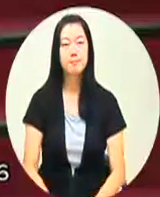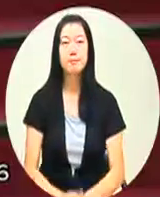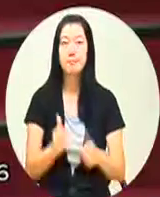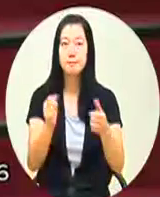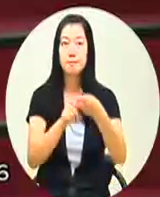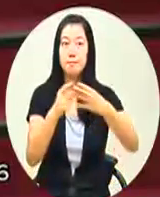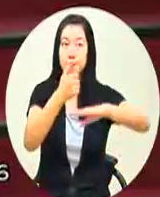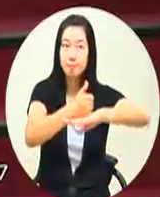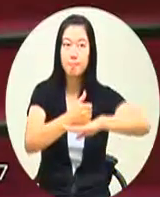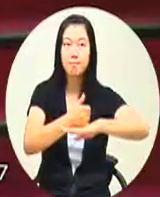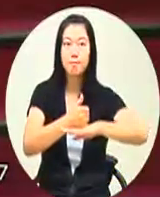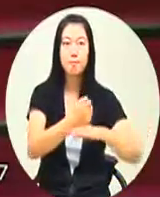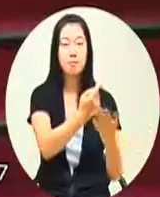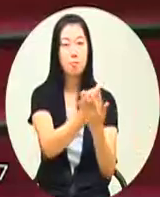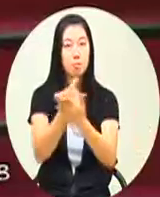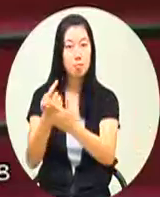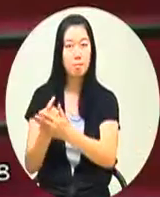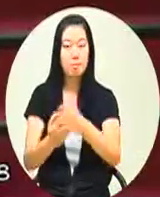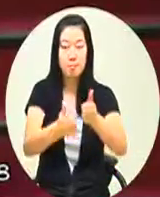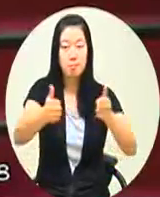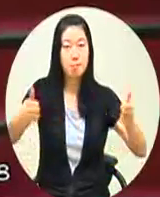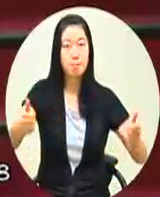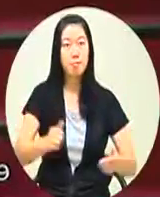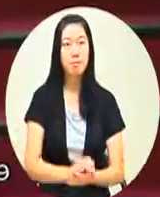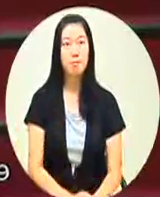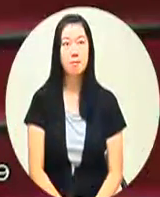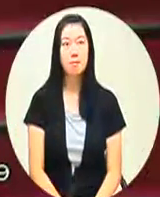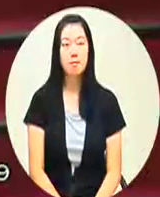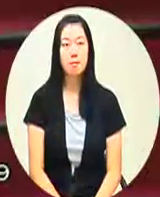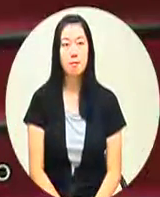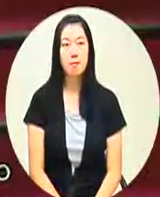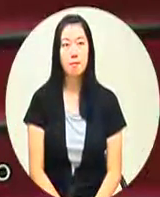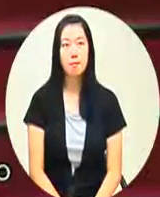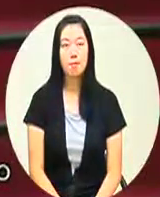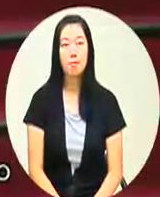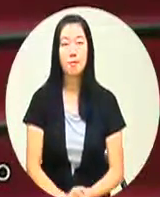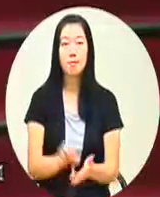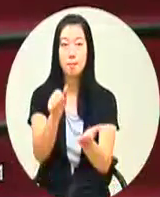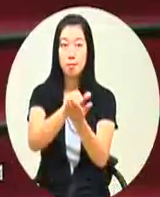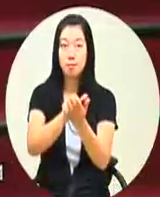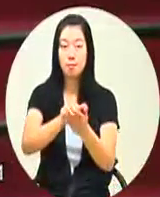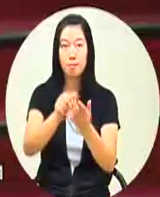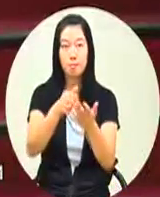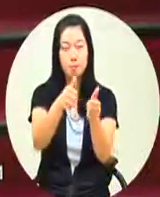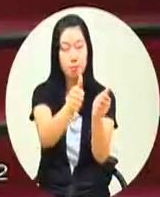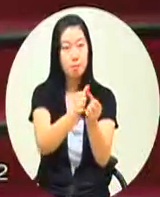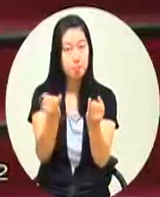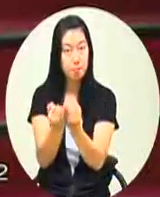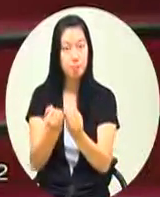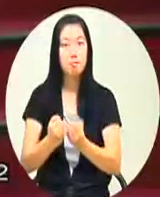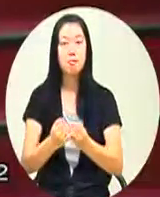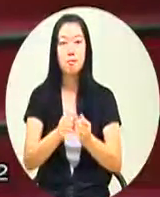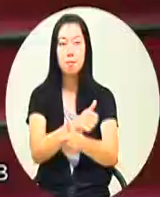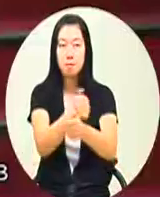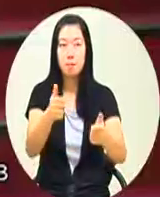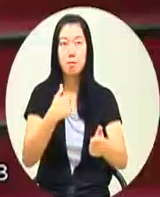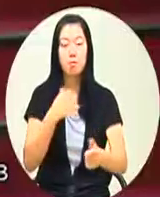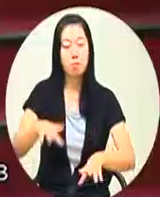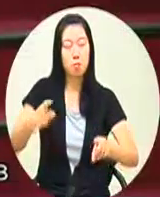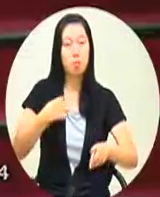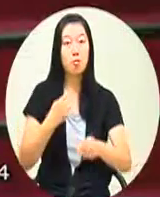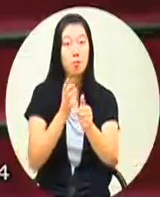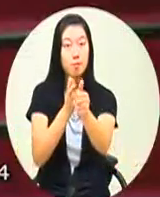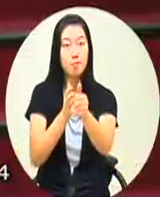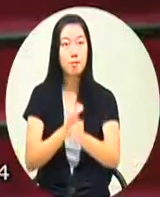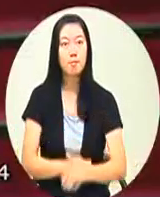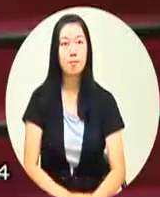席，各位局长，议会的业务单位，议会同仁，首先我要就叫我